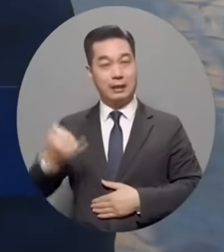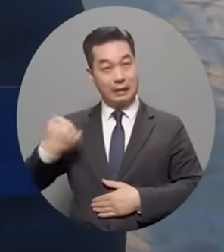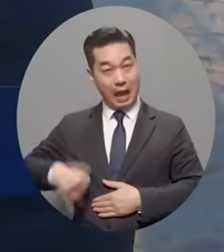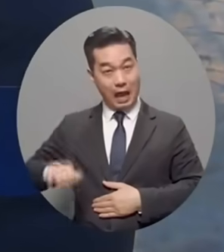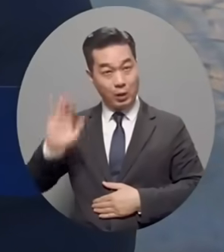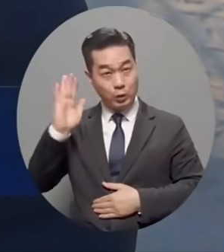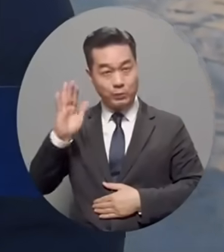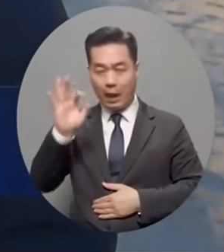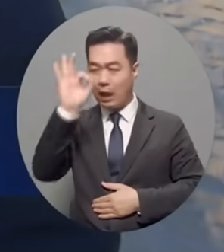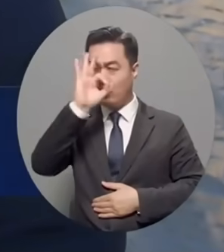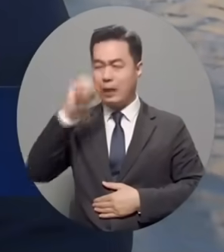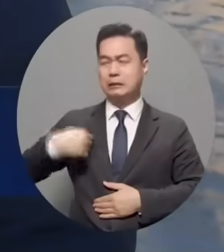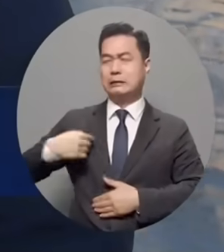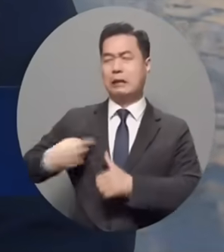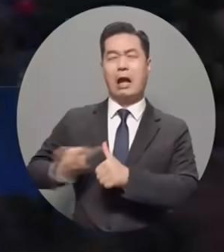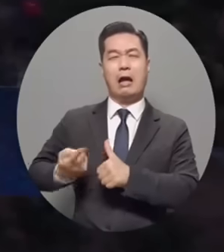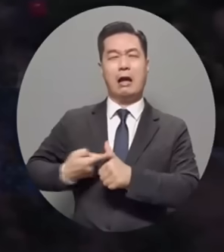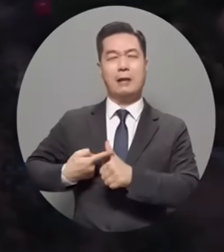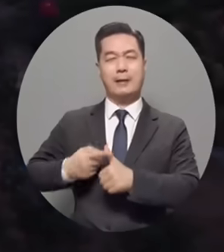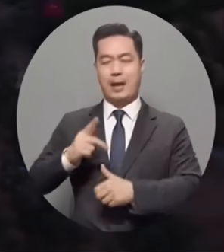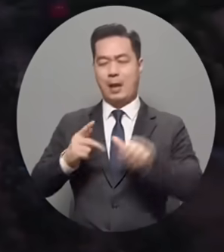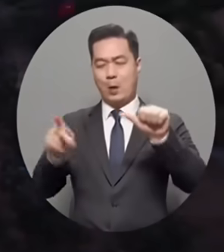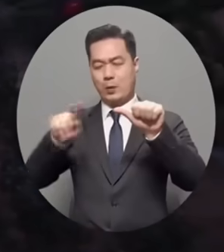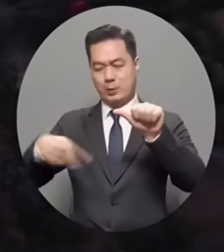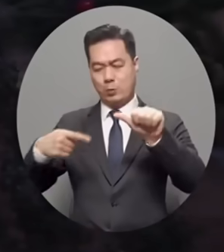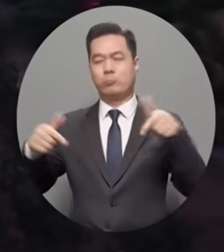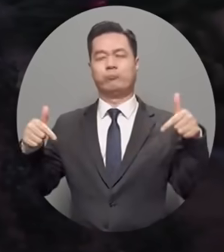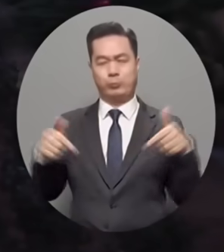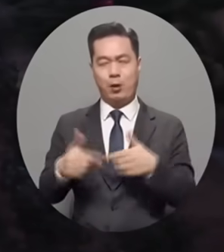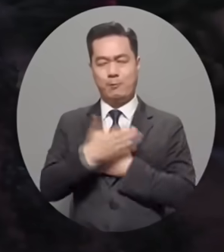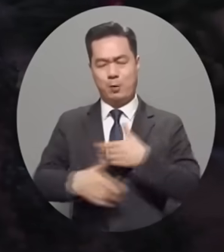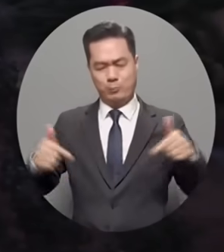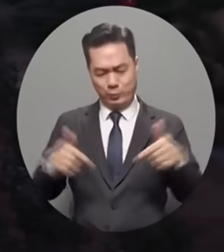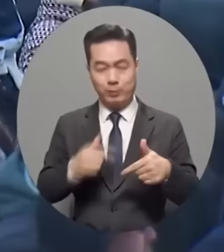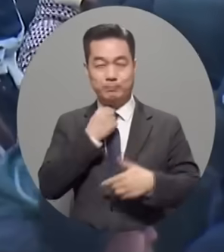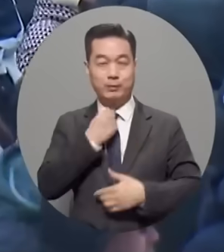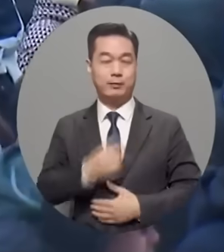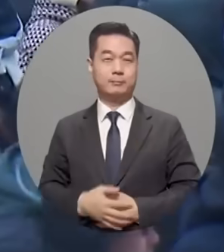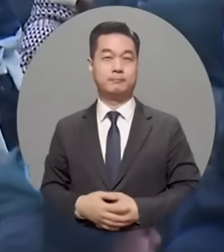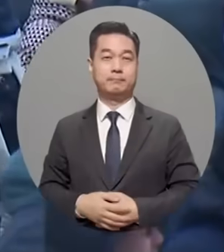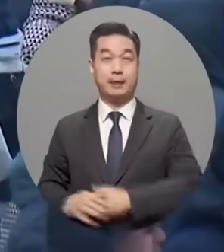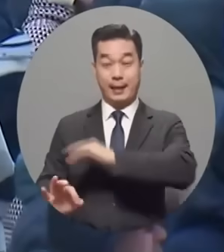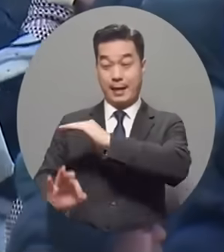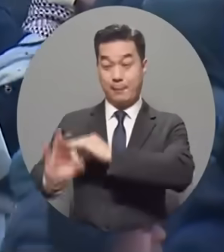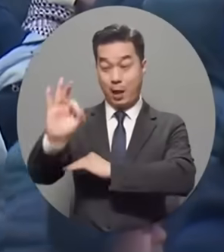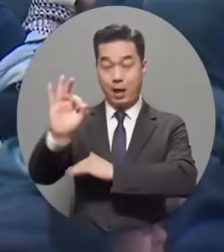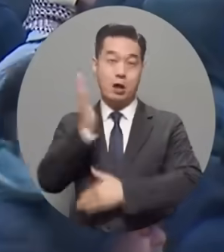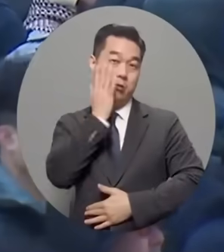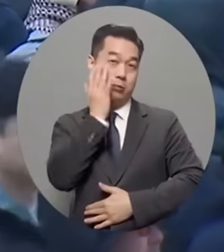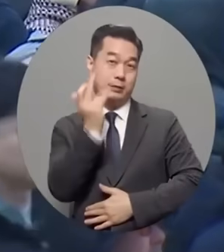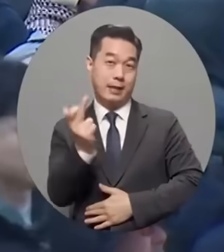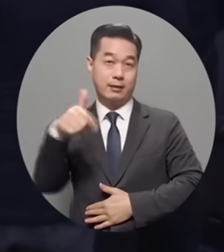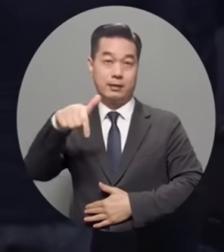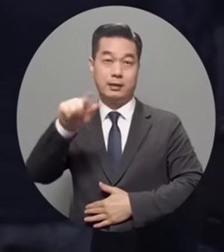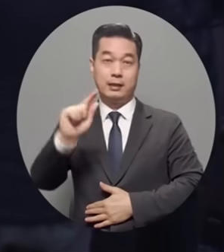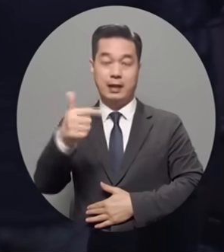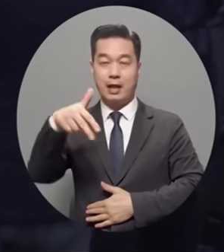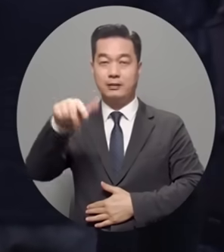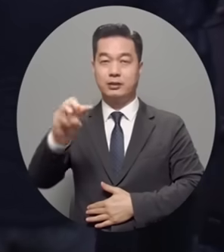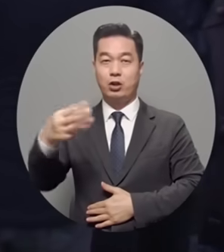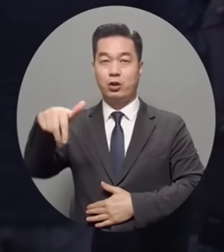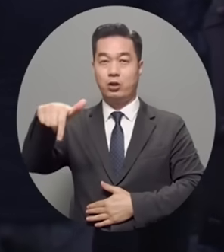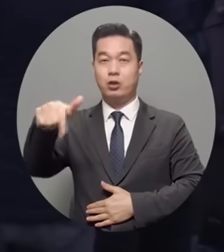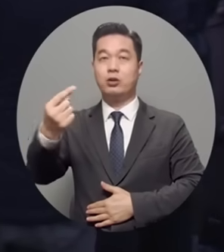올해 꼭 5kg 정도 감량을 해서. 한반도에서 가장 먼저 해가 뜨는 울산 간절곶은 흐린 날씨